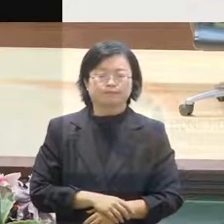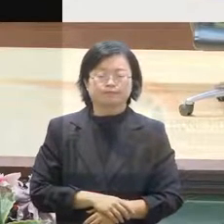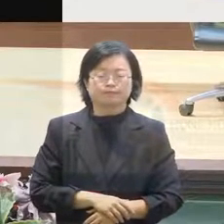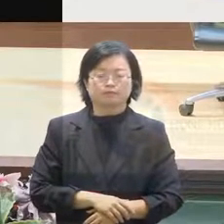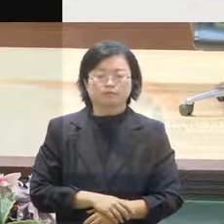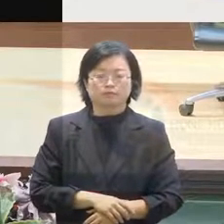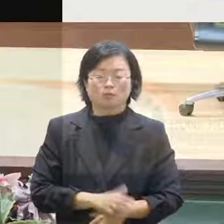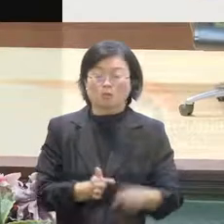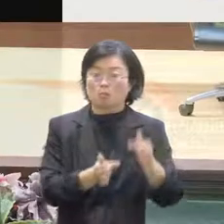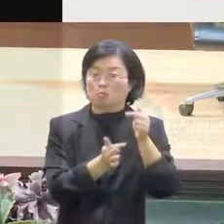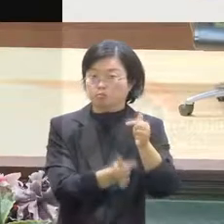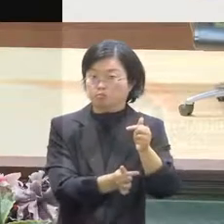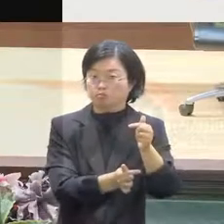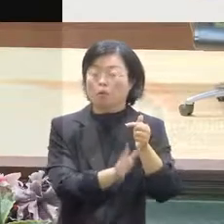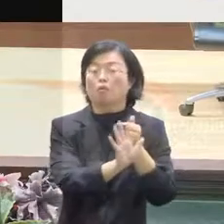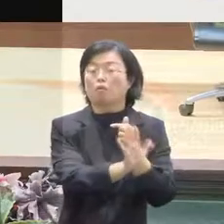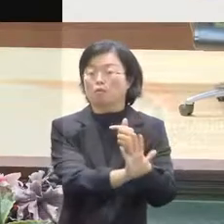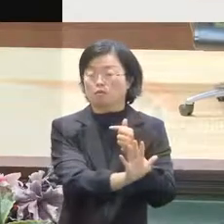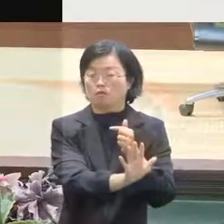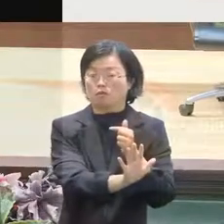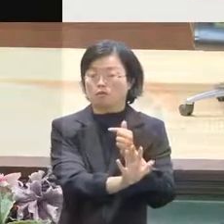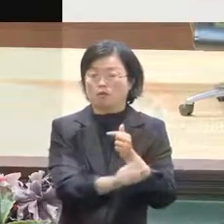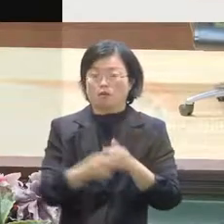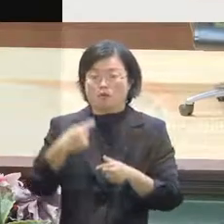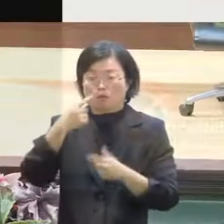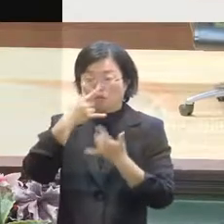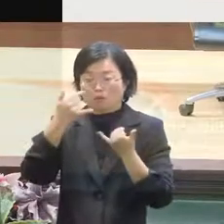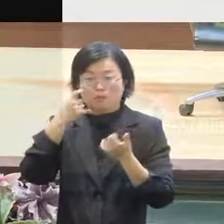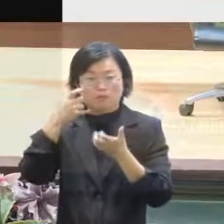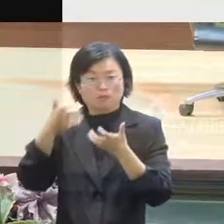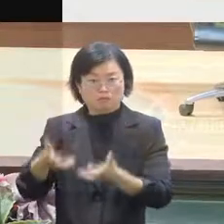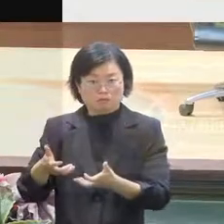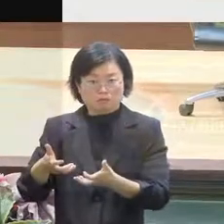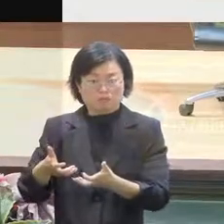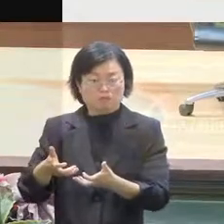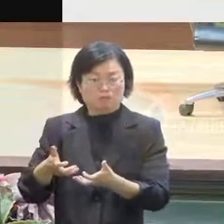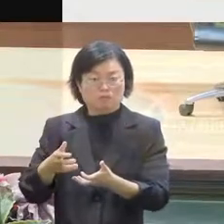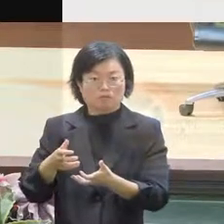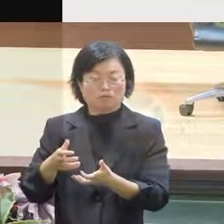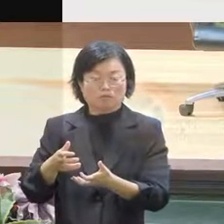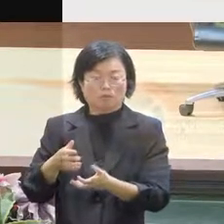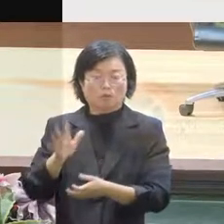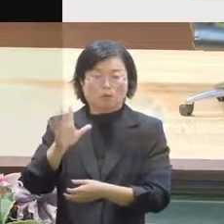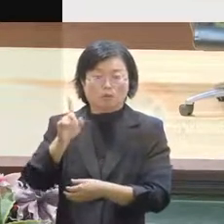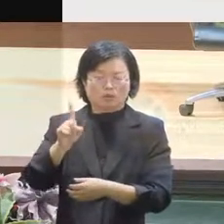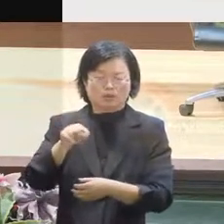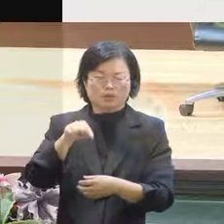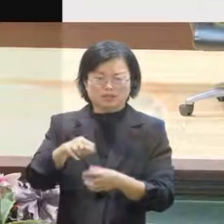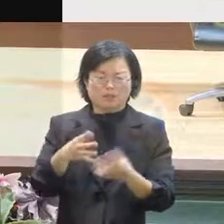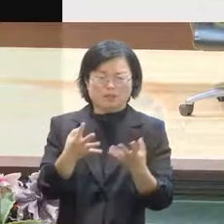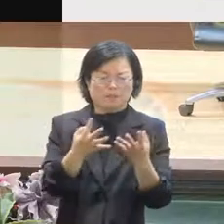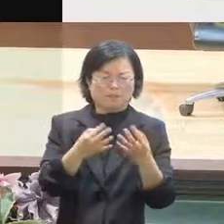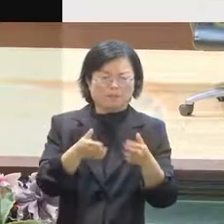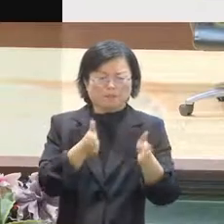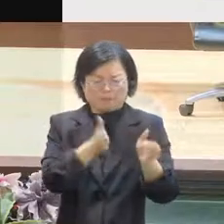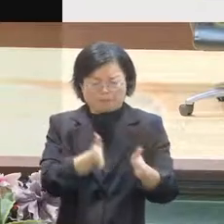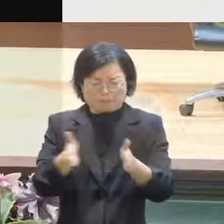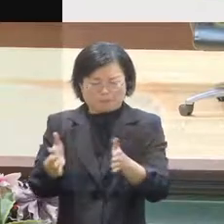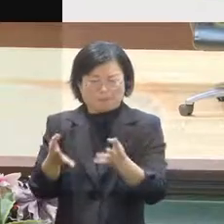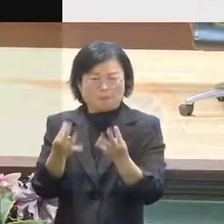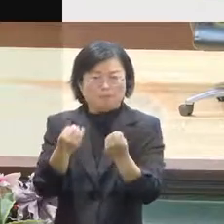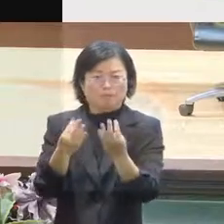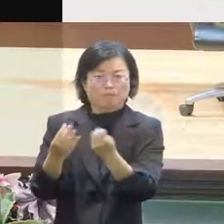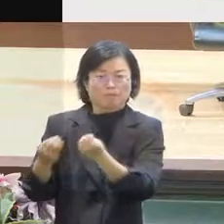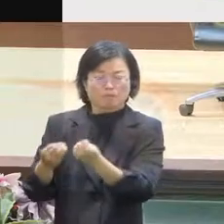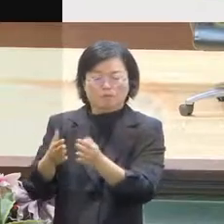术标准之外呢，我们很重视的一点就是要哪些类别的数据是应该去审视的。那么我